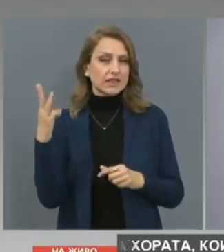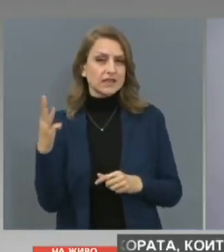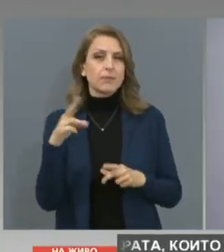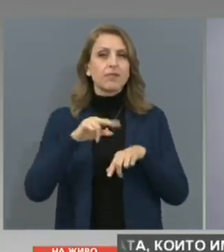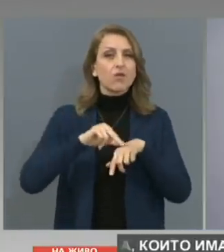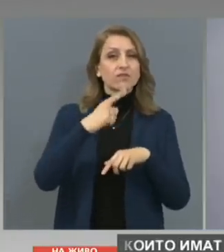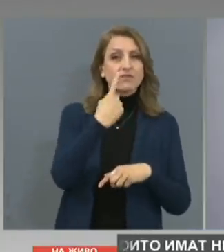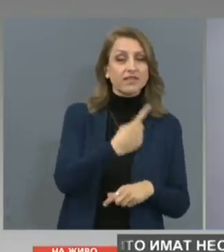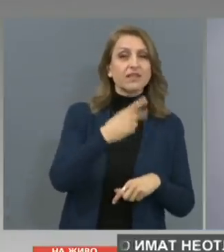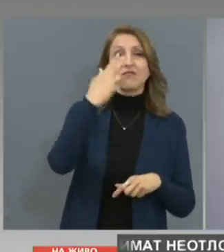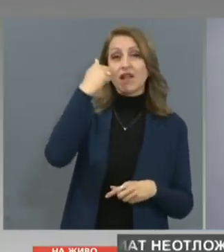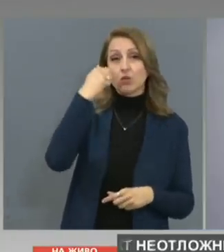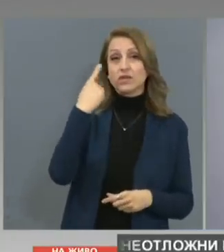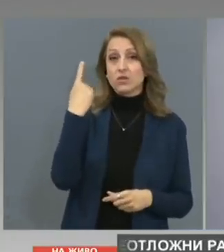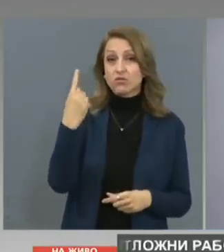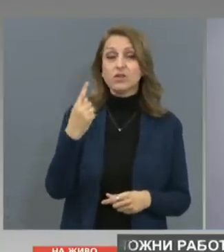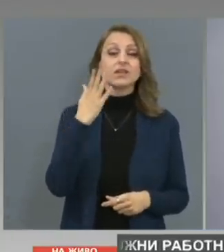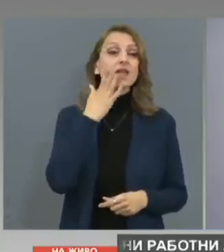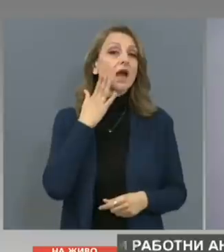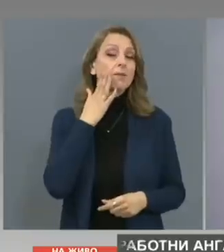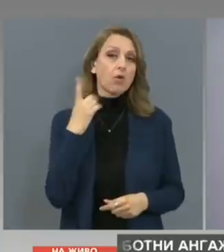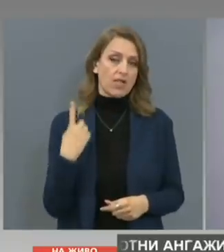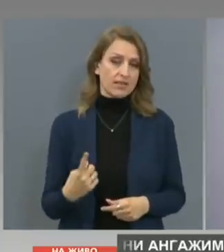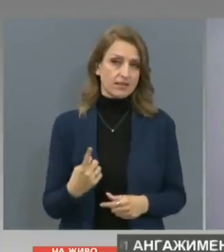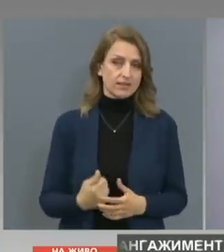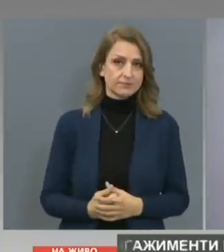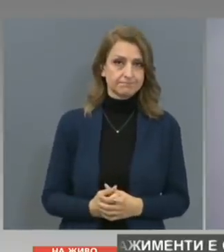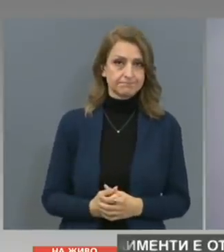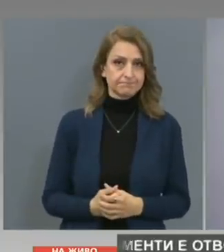Пловдив 1, Велико Търново 1 и Ямбол 1.